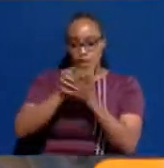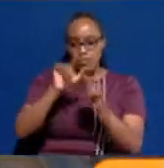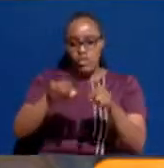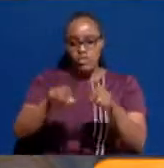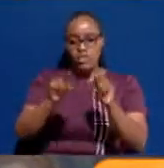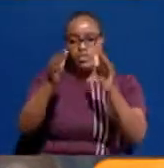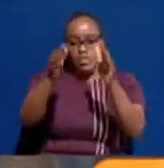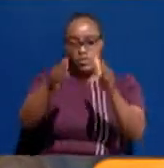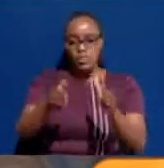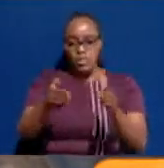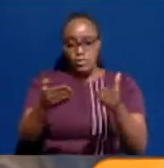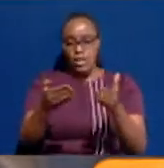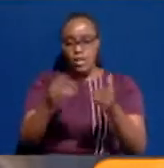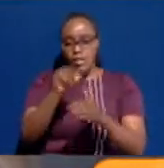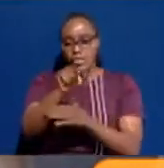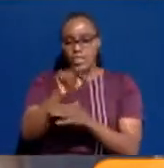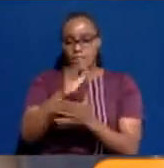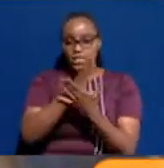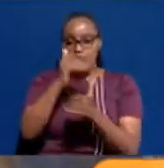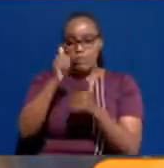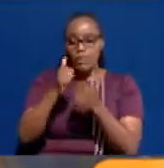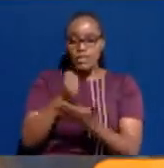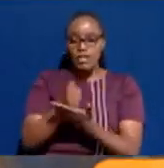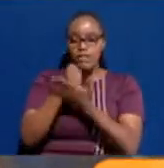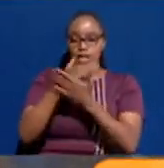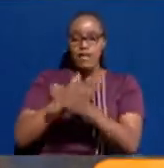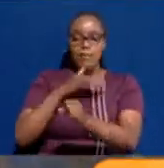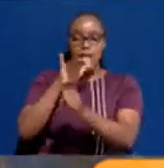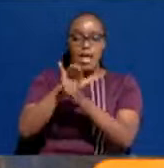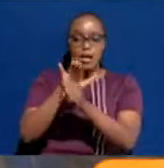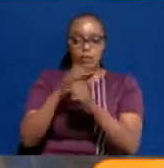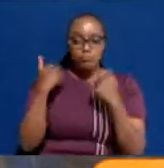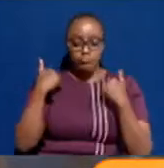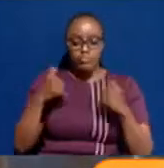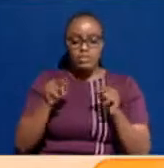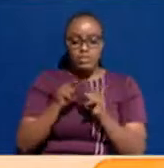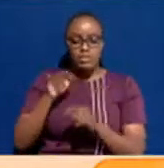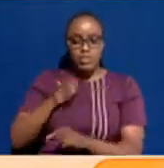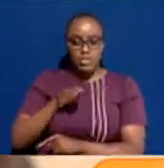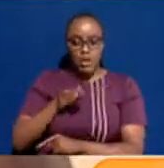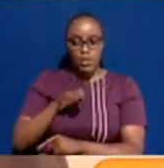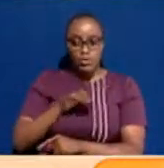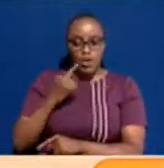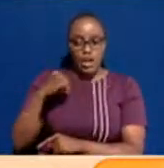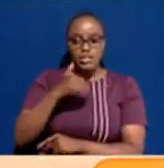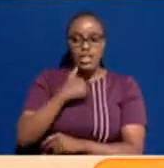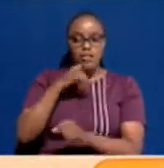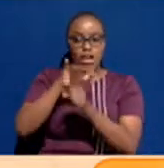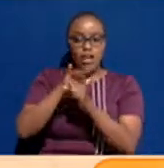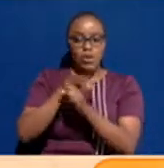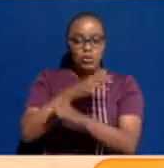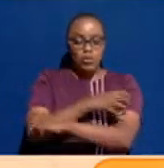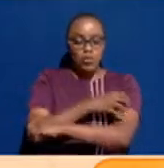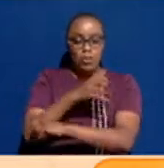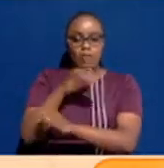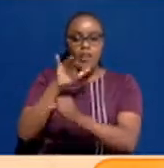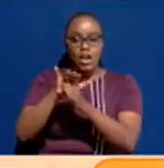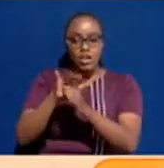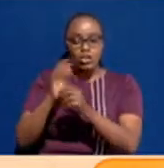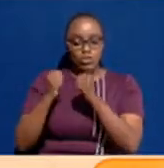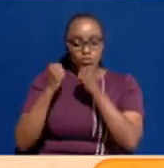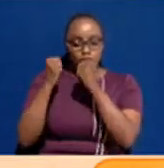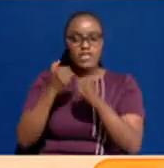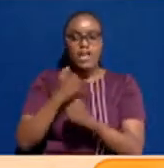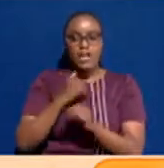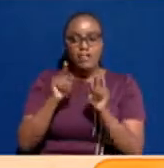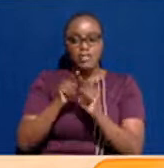mwenyewe. Hiyo ni kitu moja imenisaidia zaidi mimi kama mwanamke. We have a lot of power, we have a lot of strength as